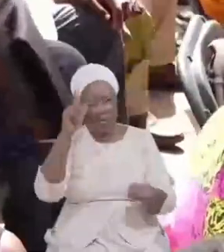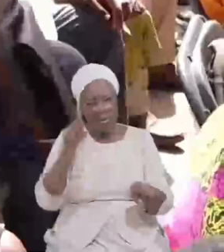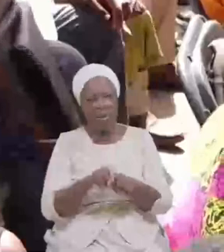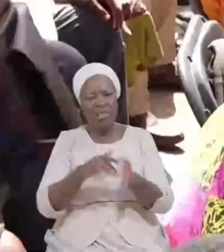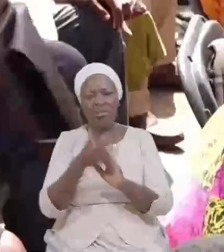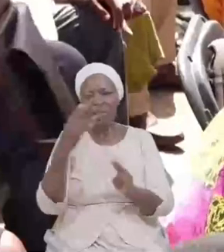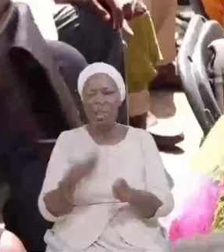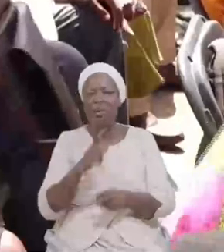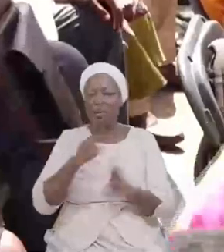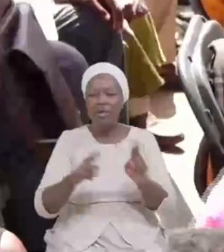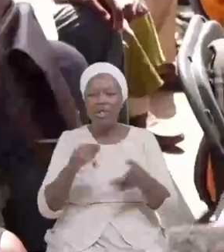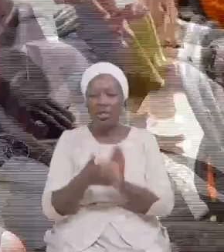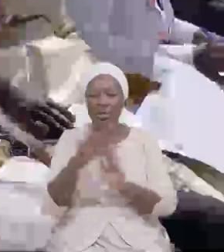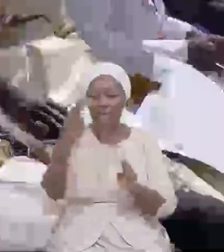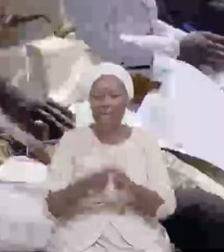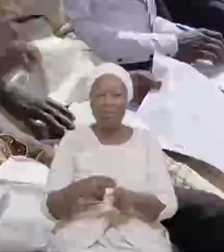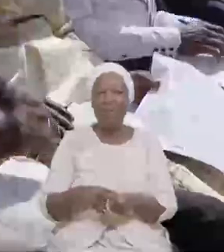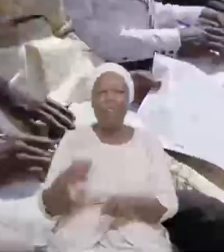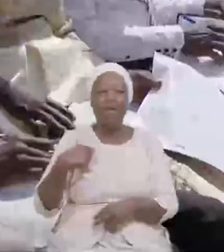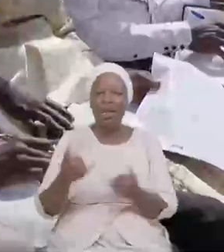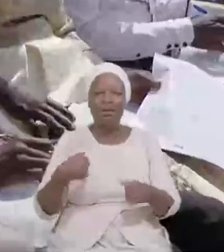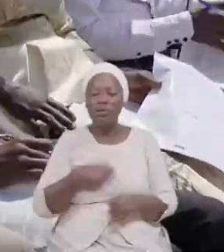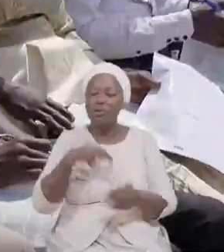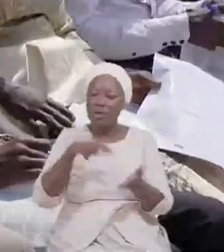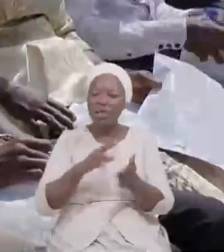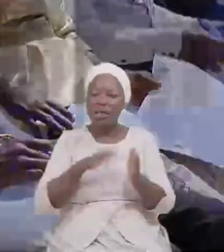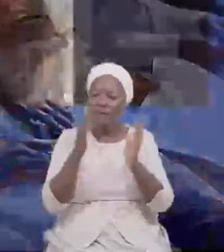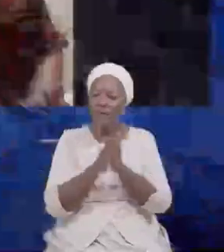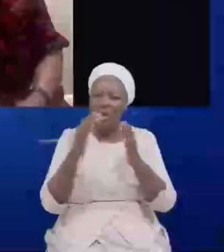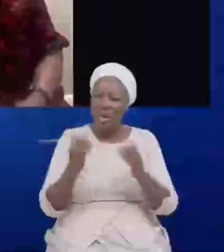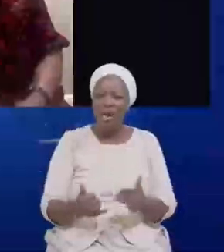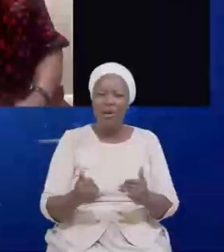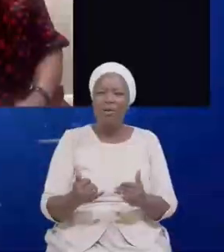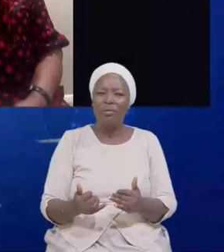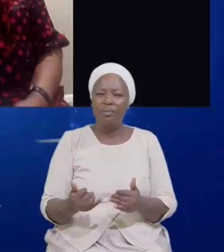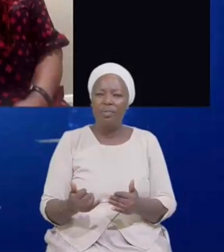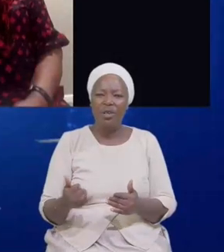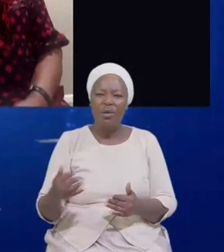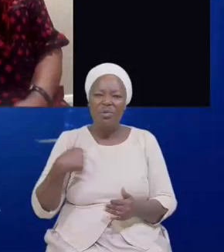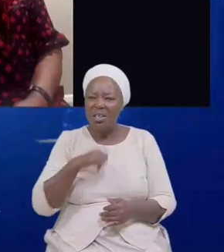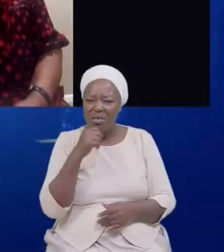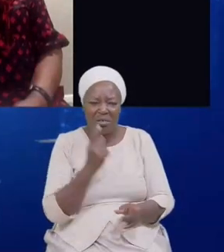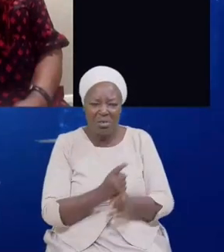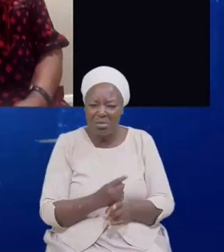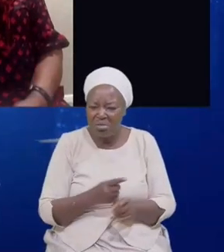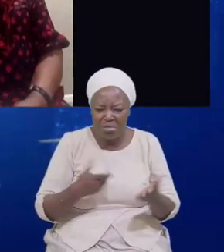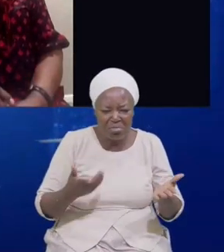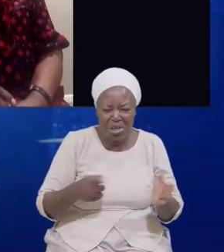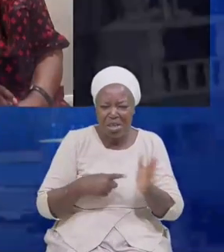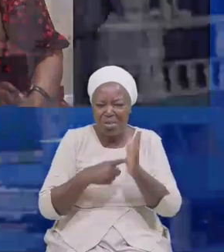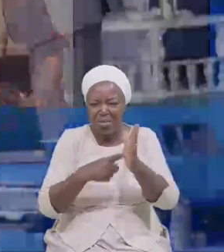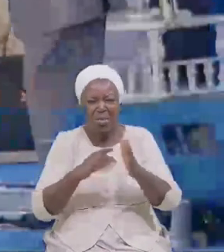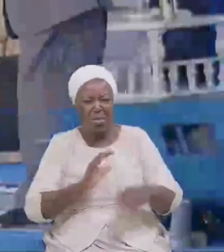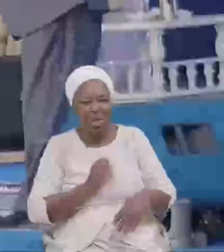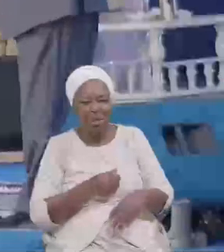seras prêt au nom de Jésus. Nous allons maintenant prier. Nous n'allons pas faire une démonstration